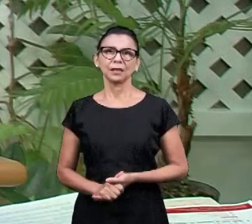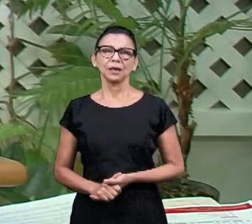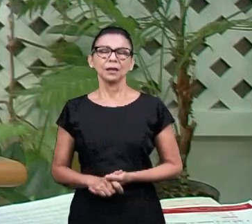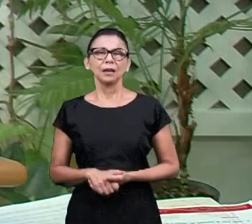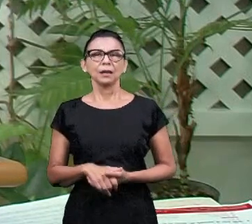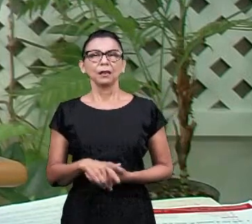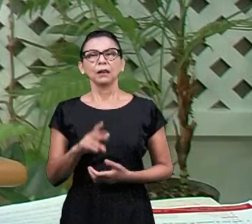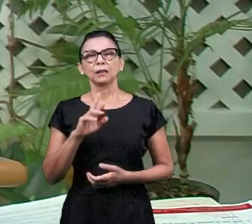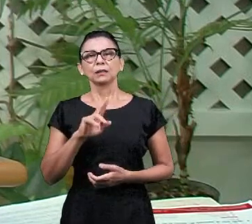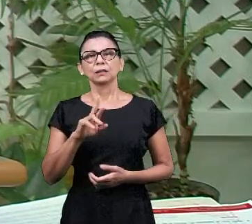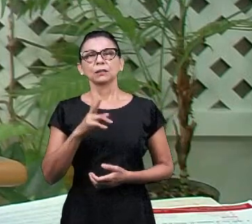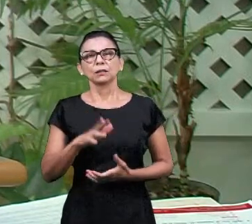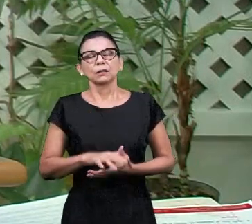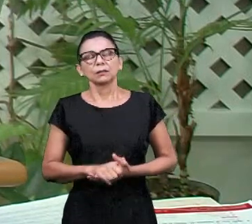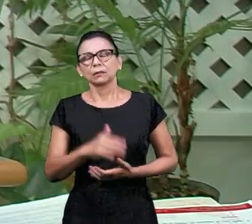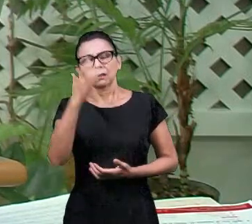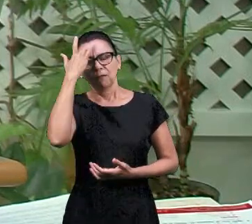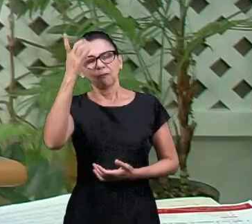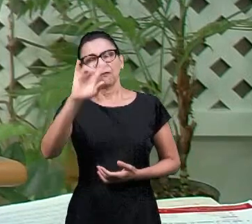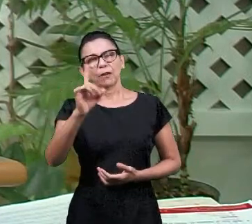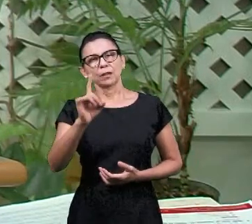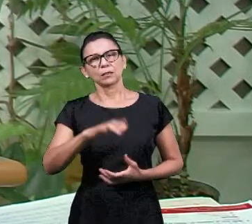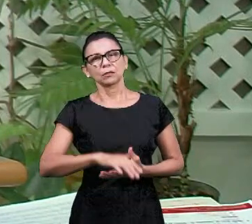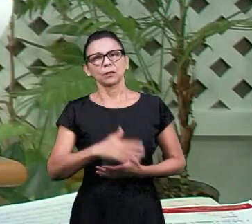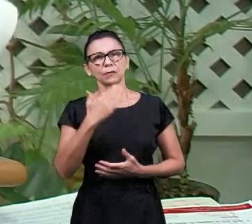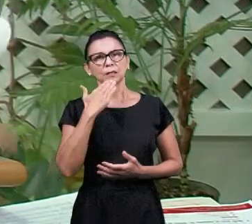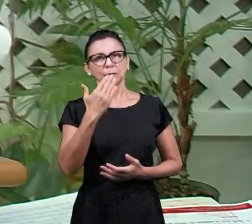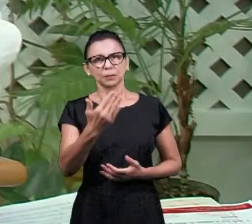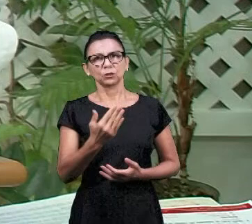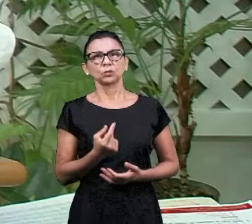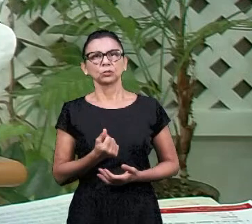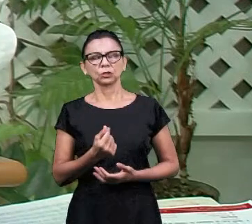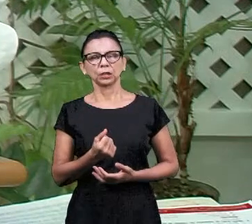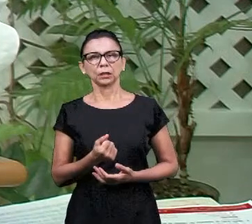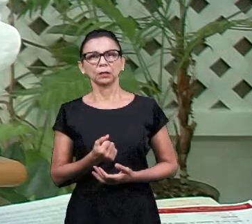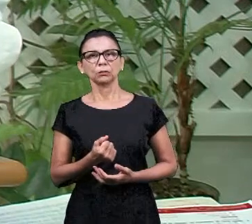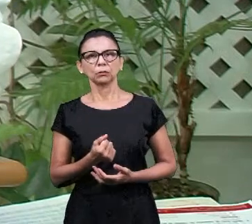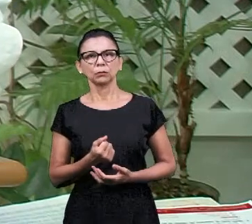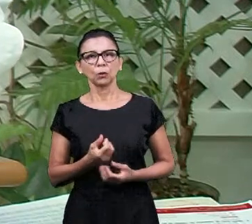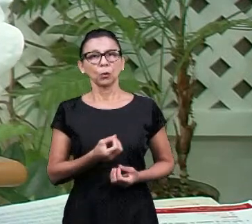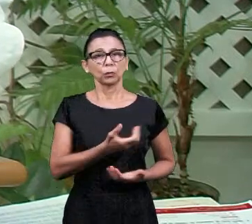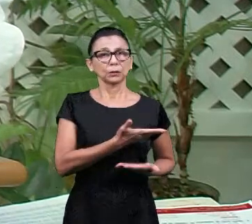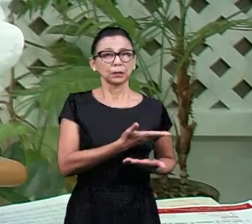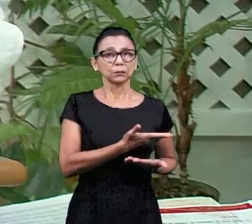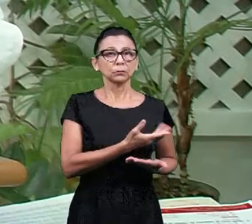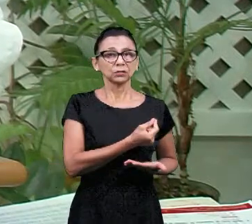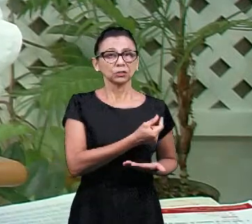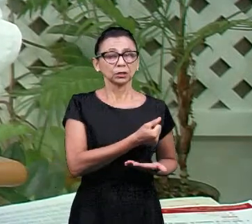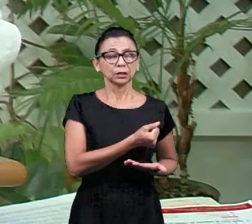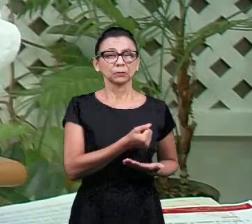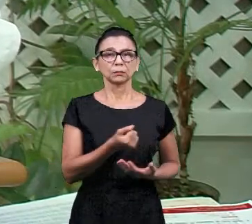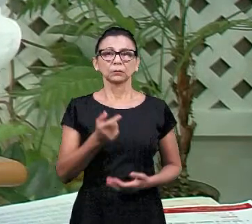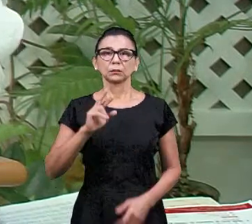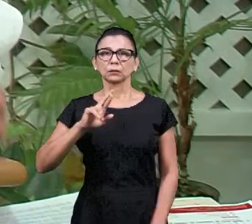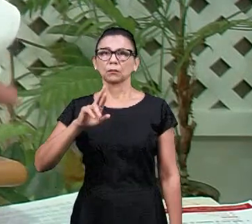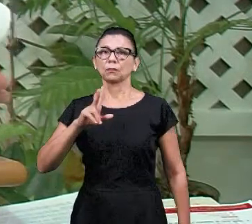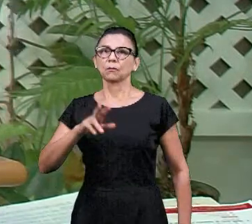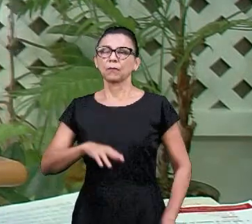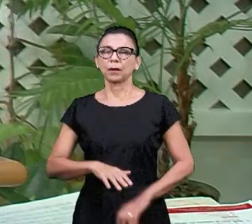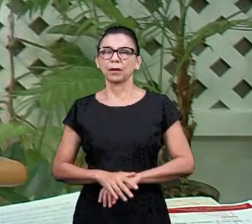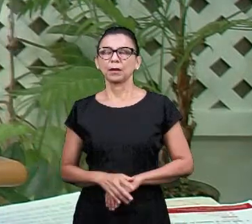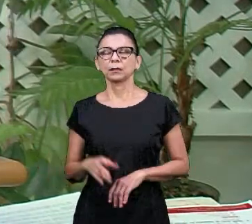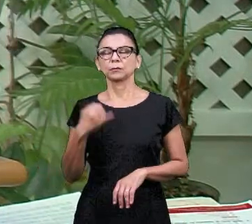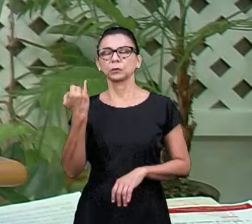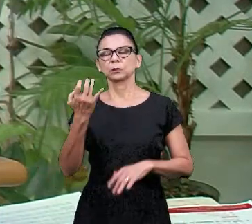à qui vous donnez des bonbons, vous demandez de l'argent, ni en prenant l'argent de lui. Non, le prochain est celui à qui